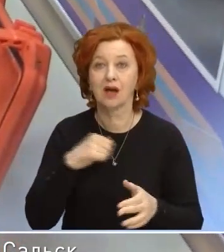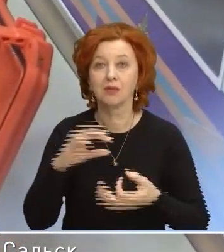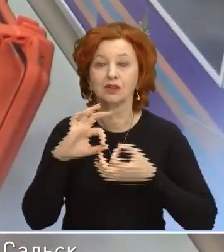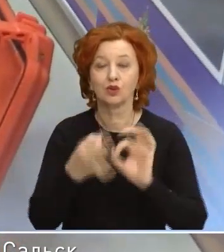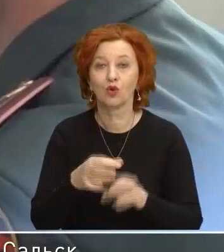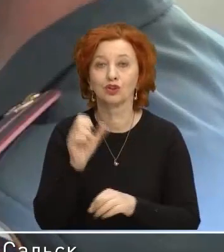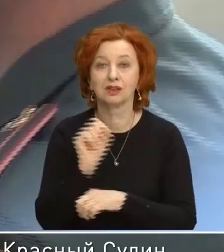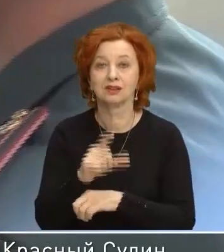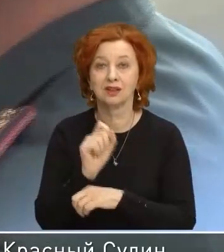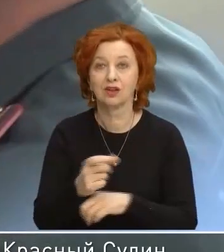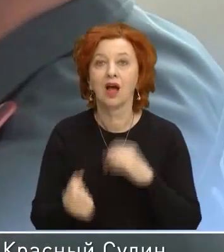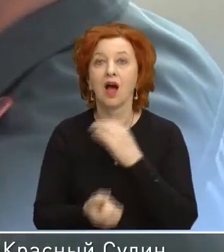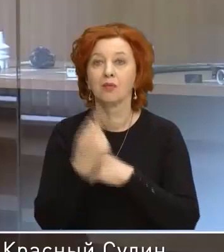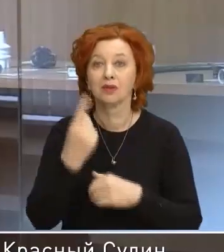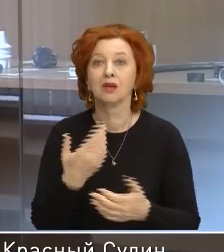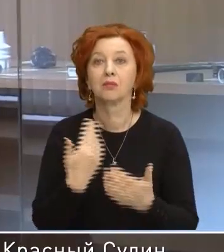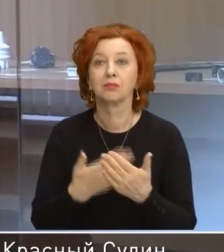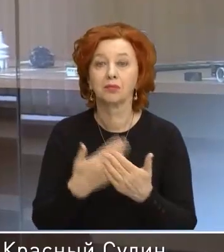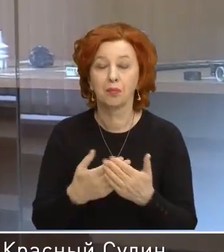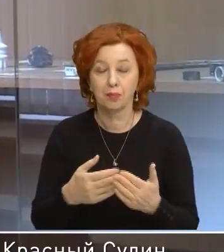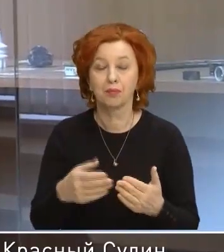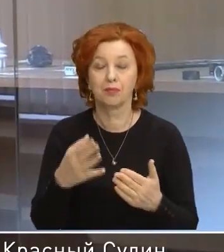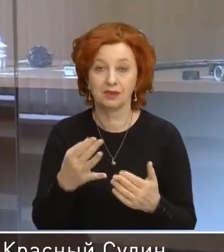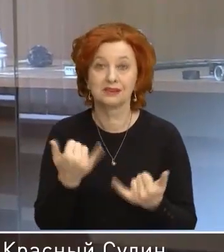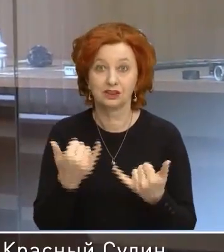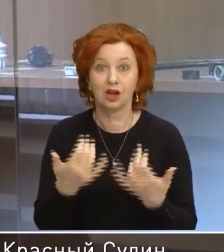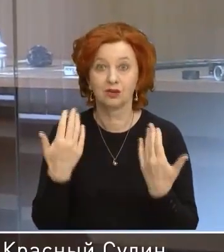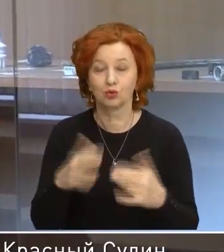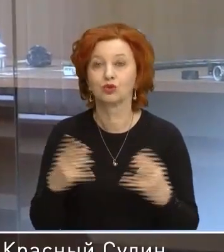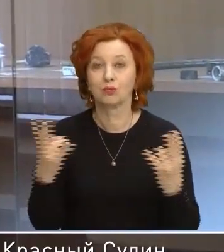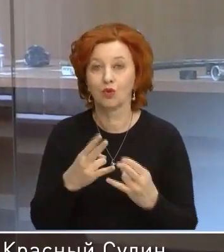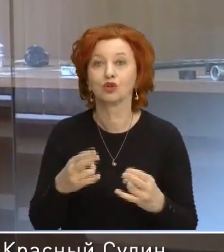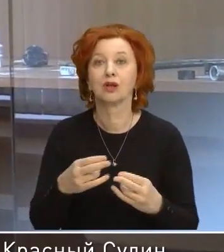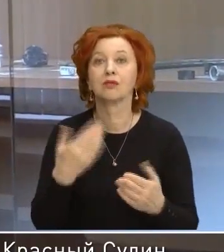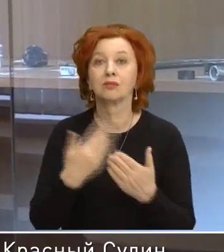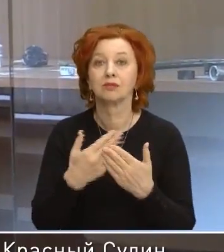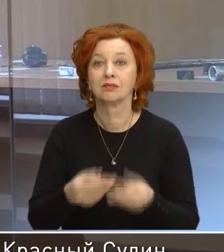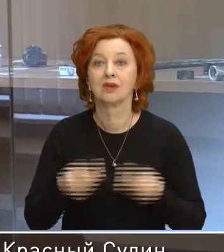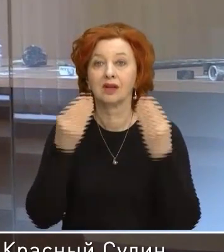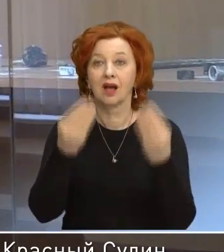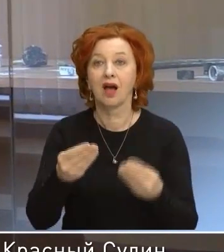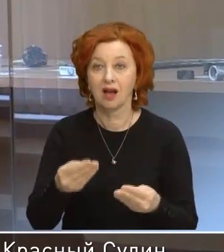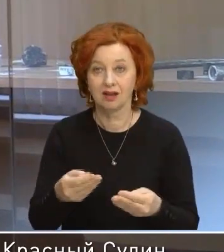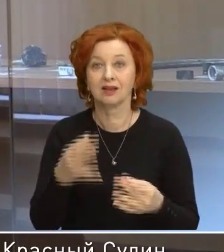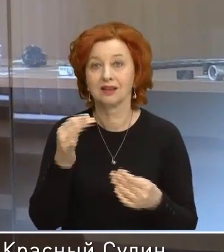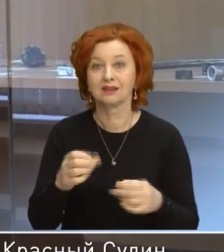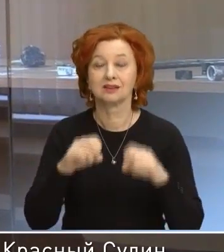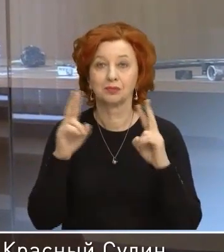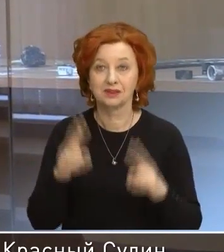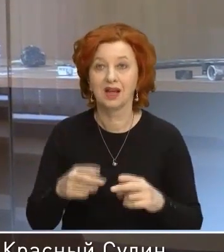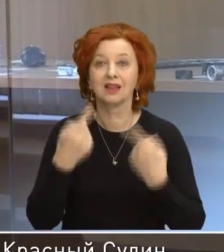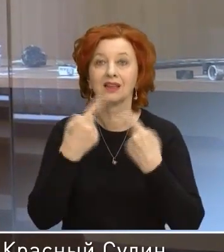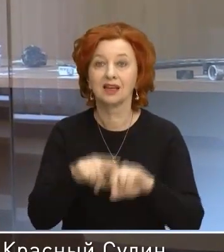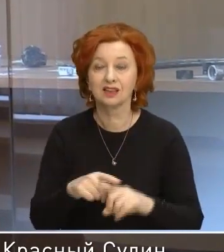– определения причины пожара. Отобрать специально из этой зоны образцы, которые могли послужить, то есть это либо какие-то